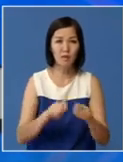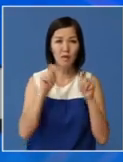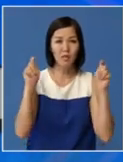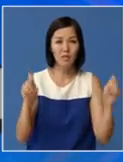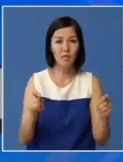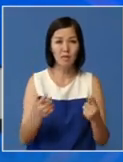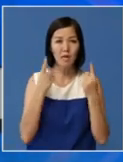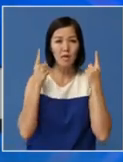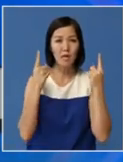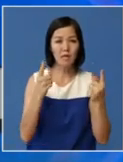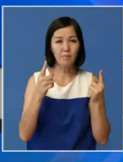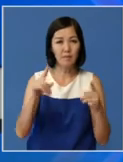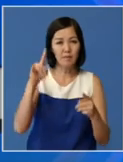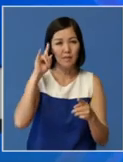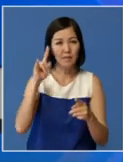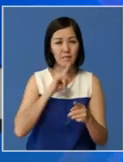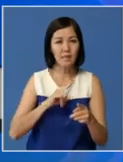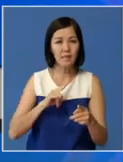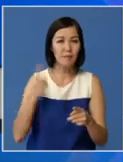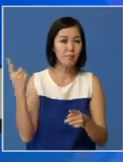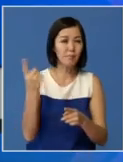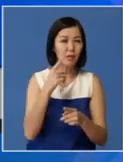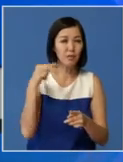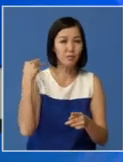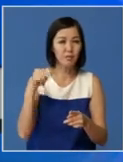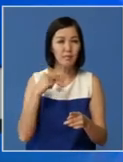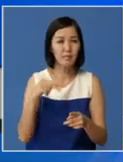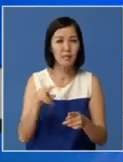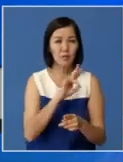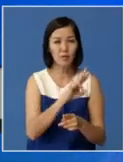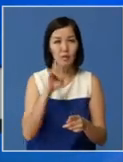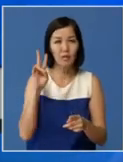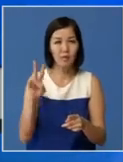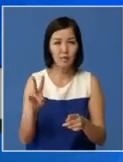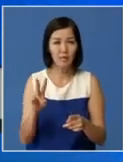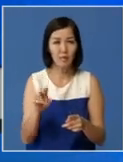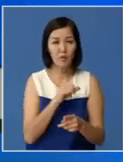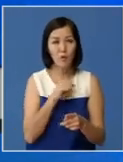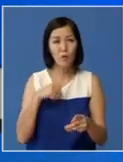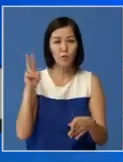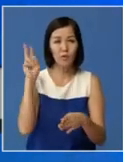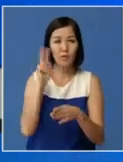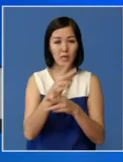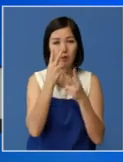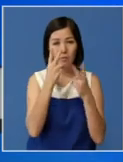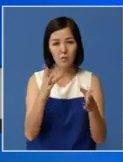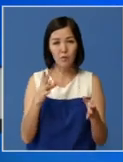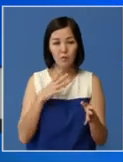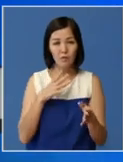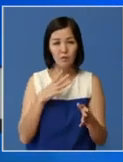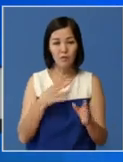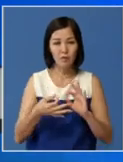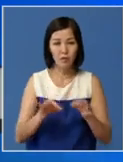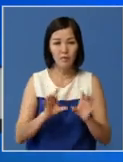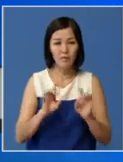алып нысанды Қазақстан Республикасының тұңғыш президенті елбасы Нұрсұлтан Әбішұлы Назарбаевтың өзі арнайы көріп көзайым болды.